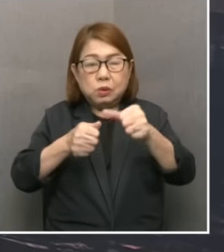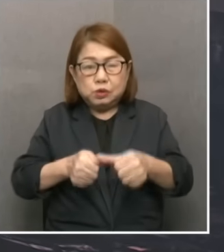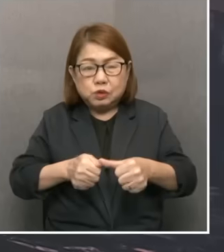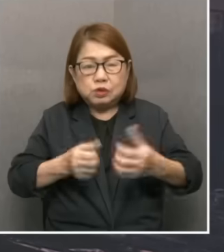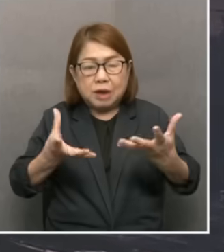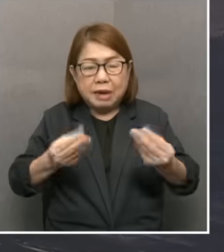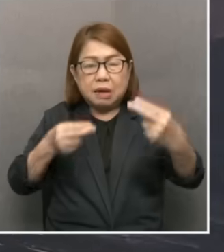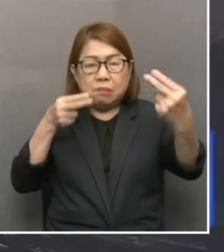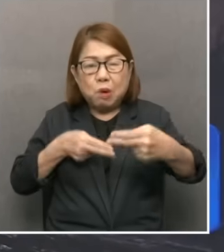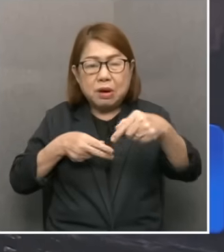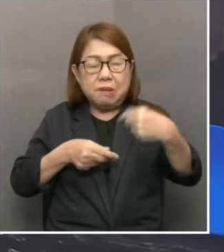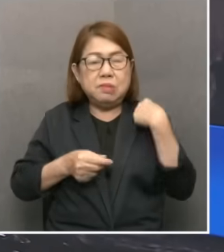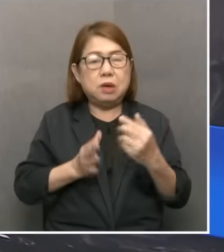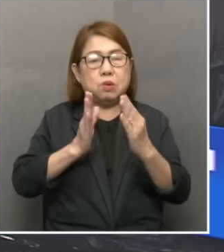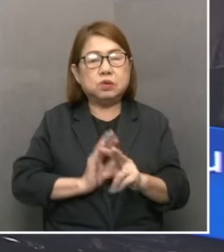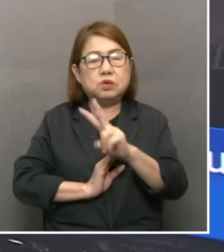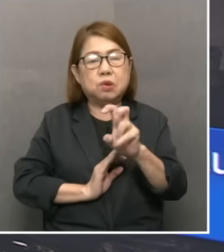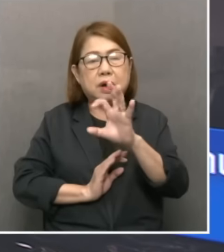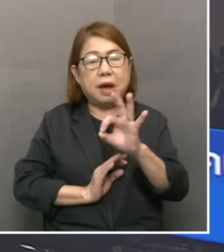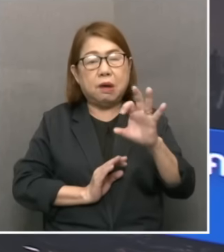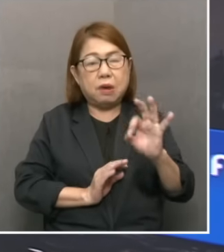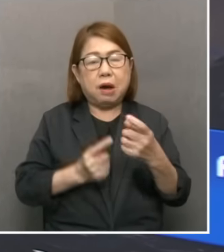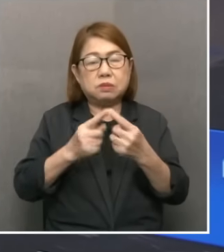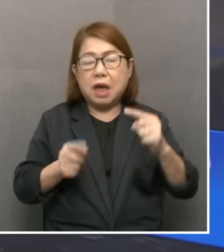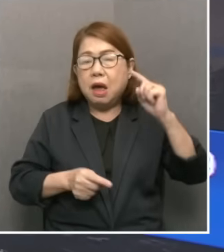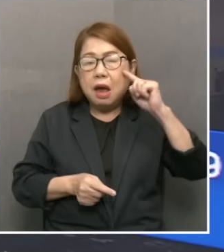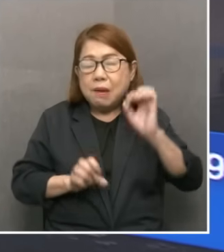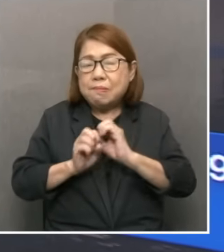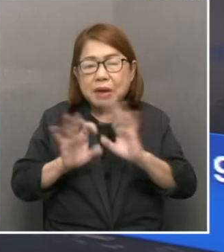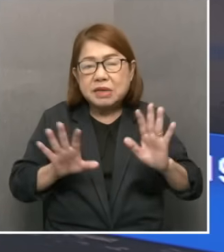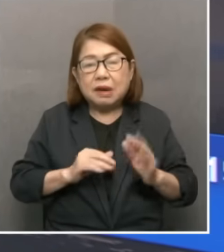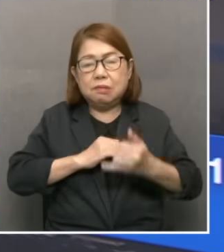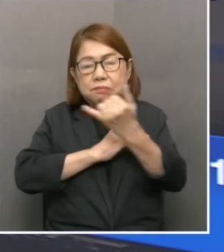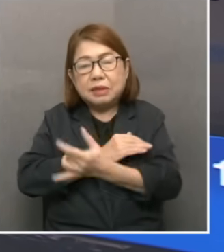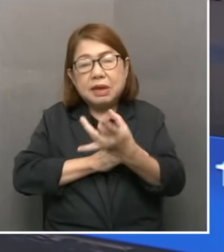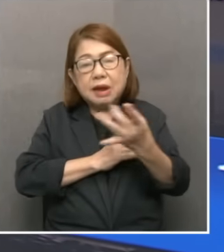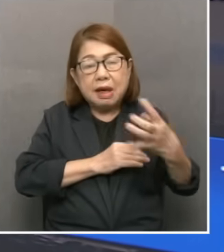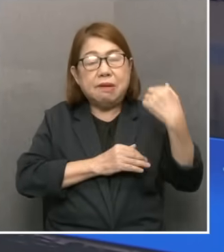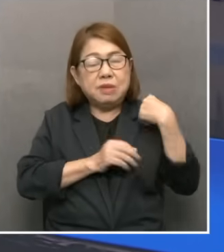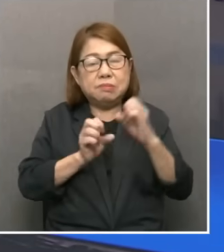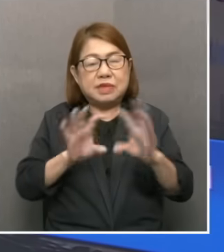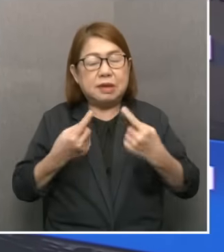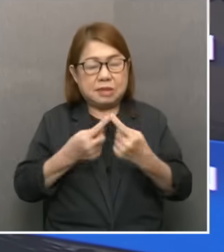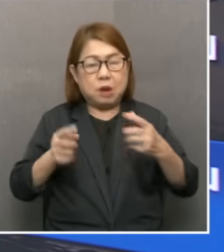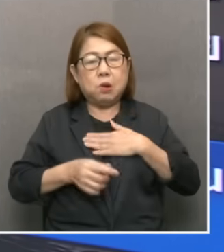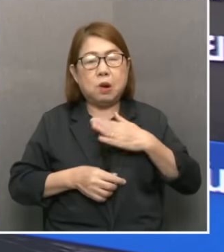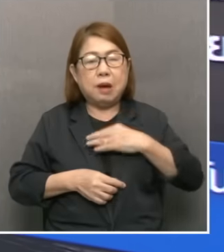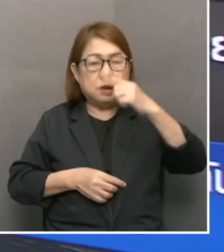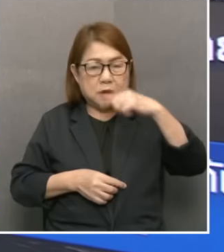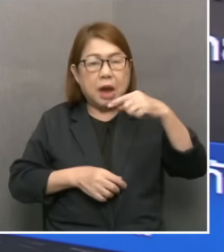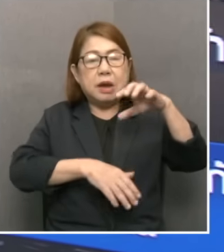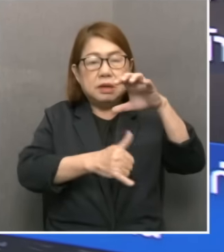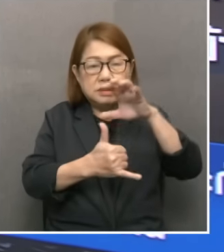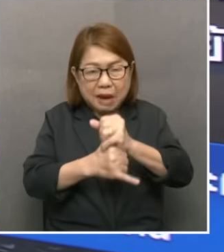299คนแล้วก็ยังไม่ยอมยืนยันสัญชาติและจำนวนนะคะแต่ว่าทางการไทยทราบว่ามีคนไทยอยู่ในนั้นเนี่ย